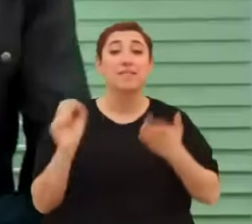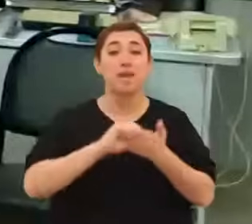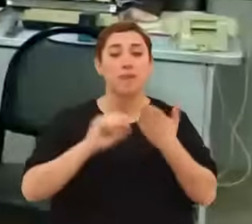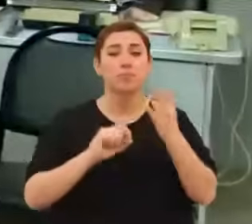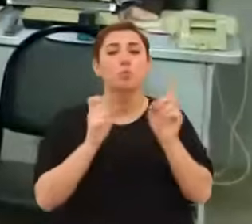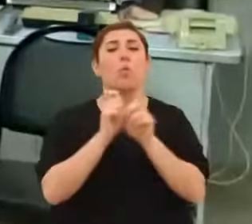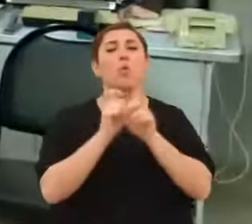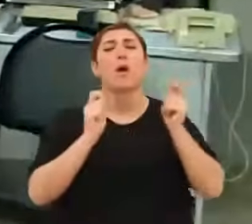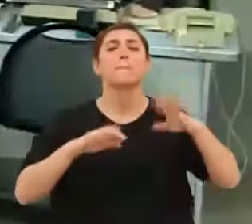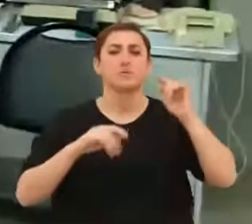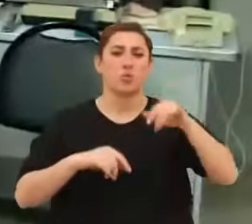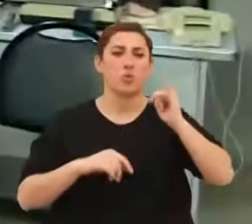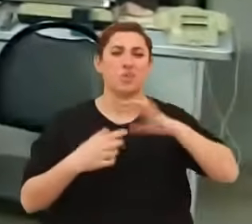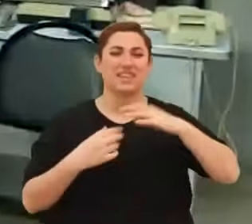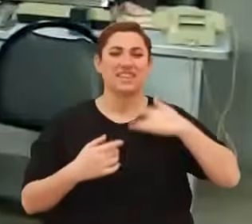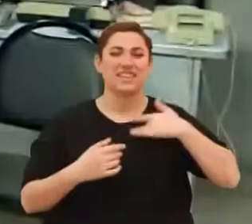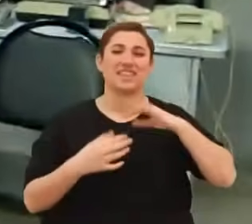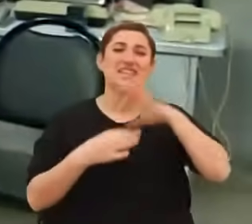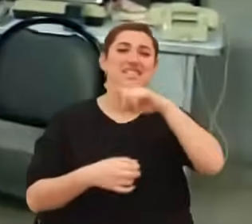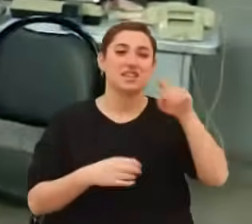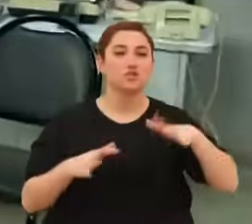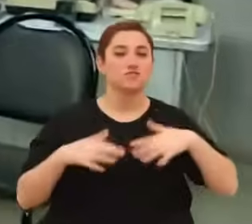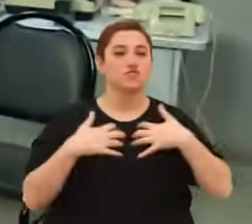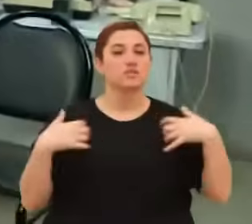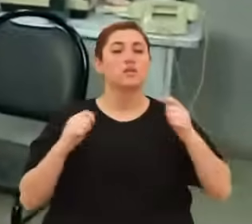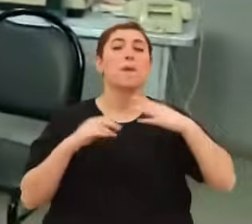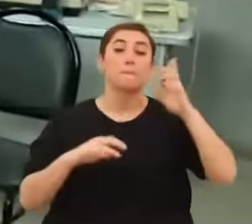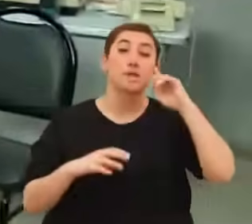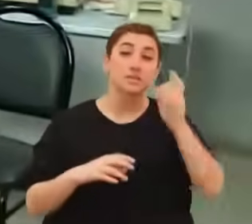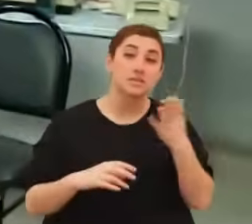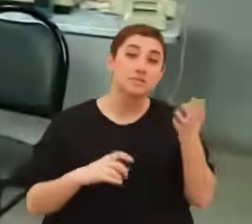korumazsa böyle kötü niyetli insanlar cesaretlenmez mi Selahattin abi?